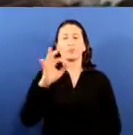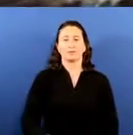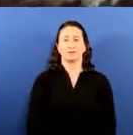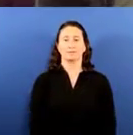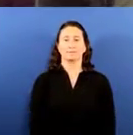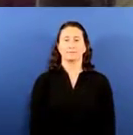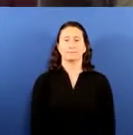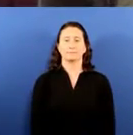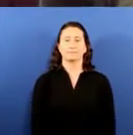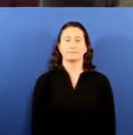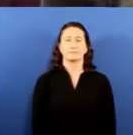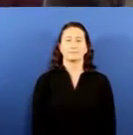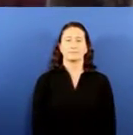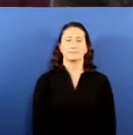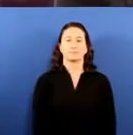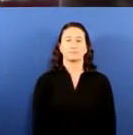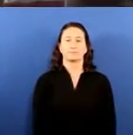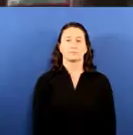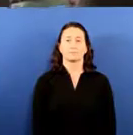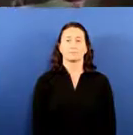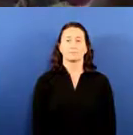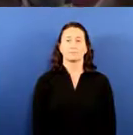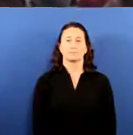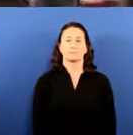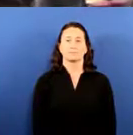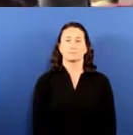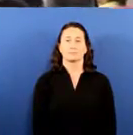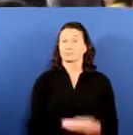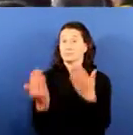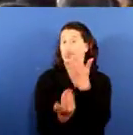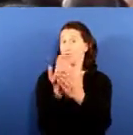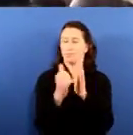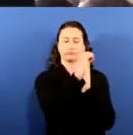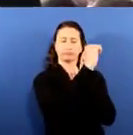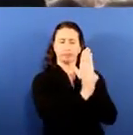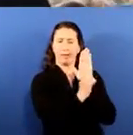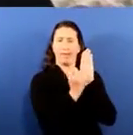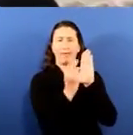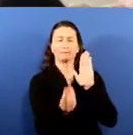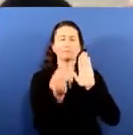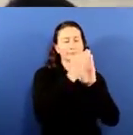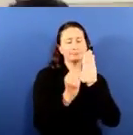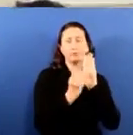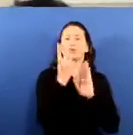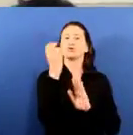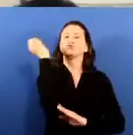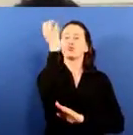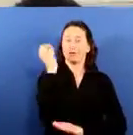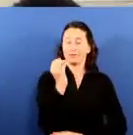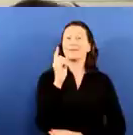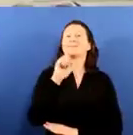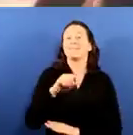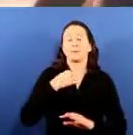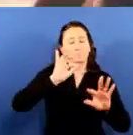bilgunea sortu zeneko 25. urteurrena dela eta Bizkaiko Foru Aldundiak antolatutako Bizkaia nekazaritzako elkarteak